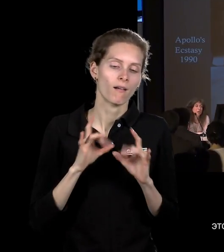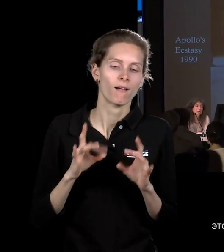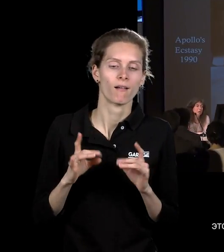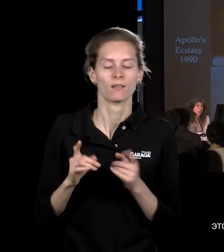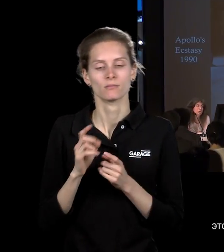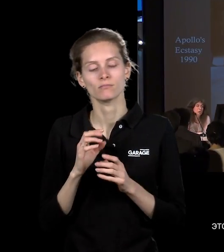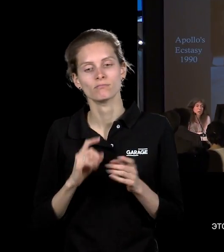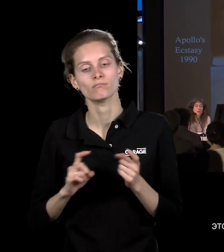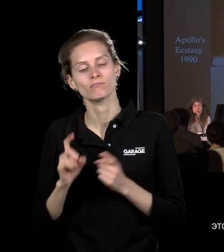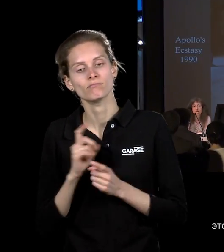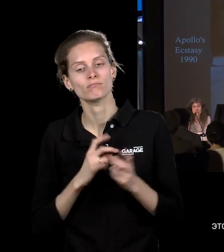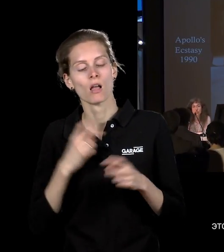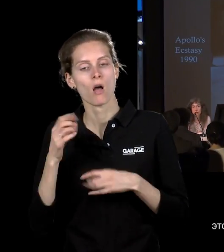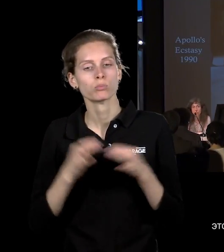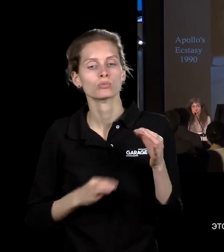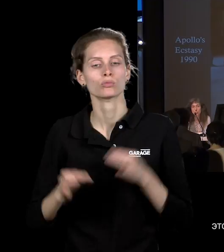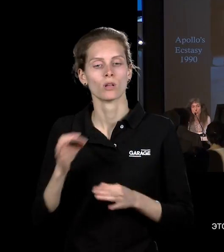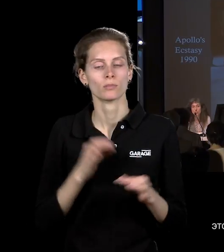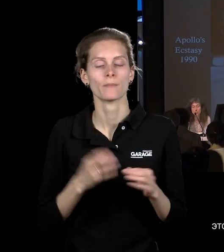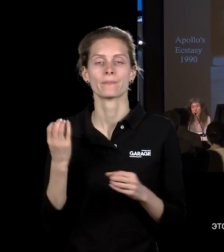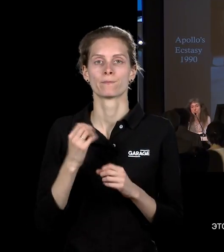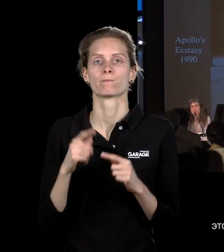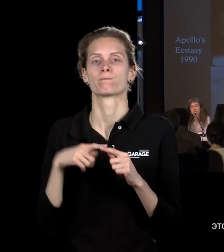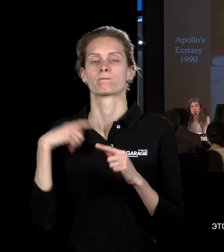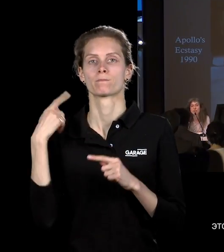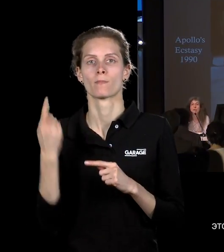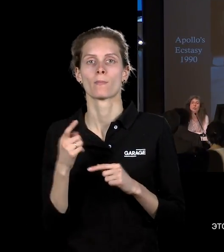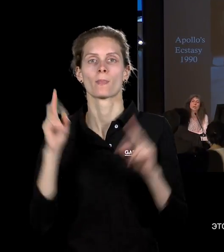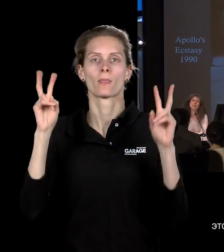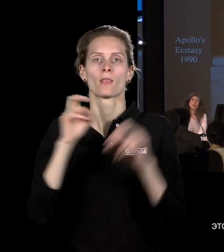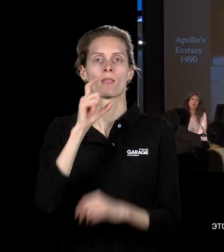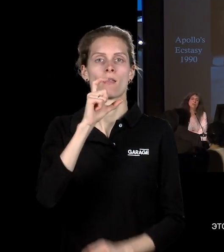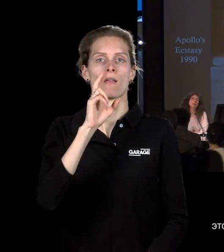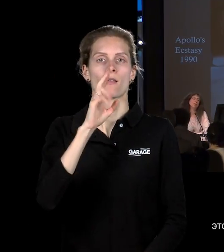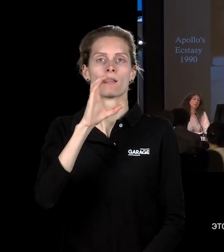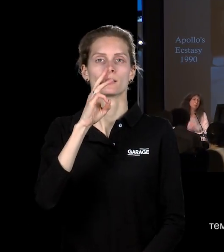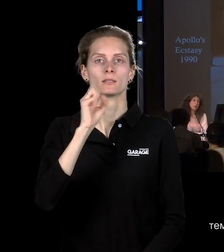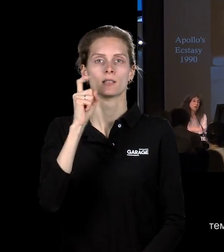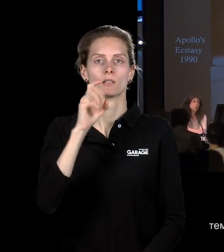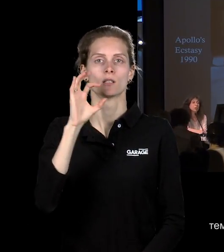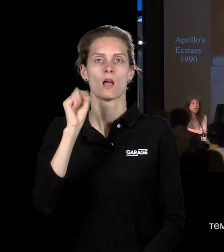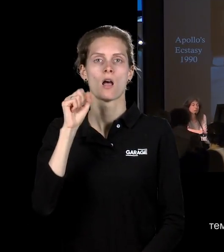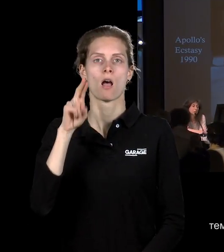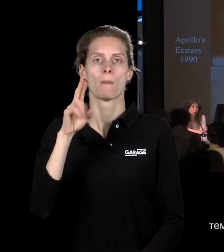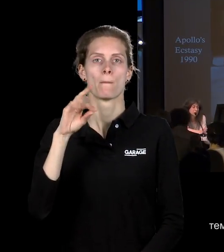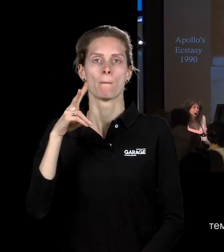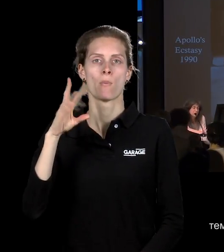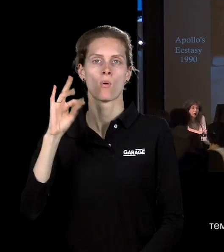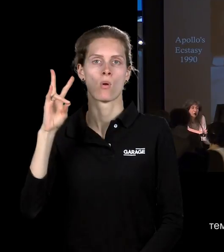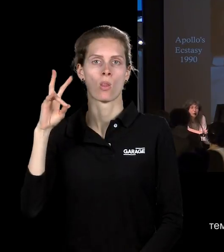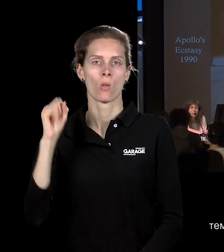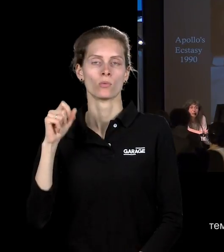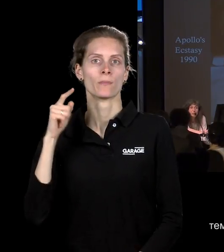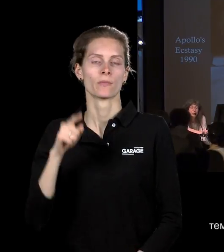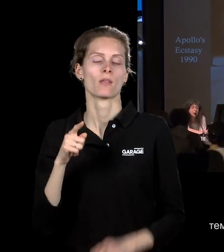и вот эта работа, которая называется «Экстаз Аполлона», это еще одна вариация на тему «Сломанного километра». Откуда эта